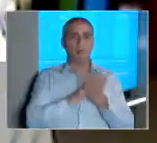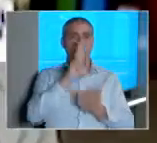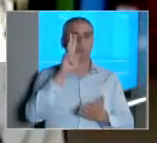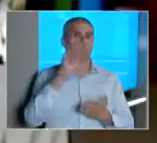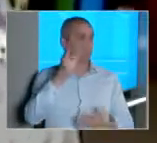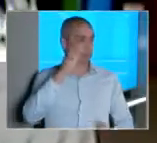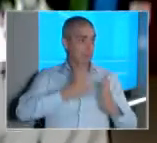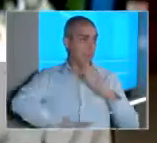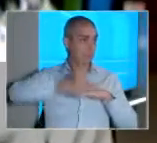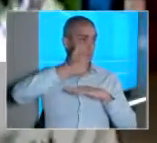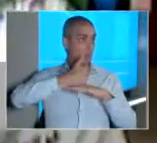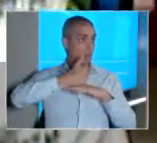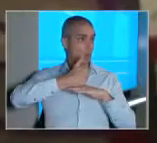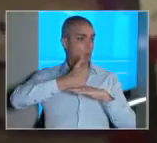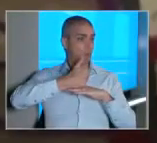אז היא צריכה לעמוד בראש?